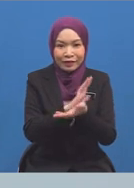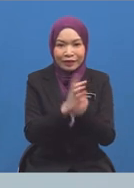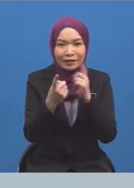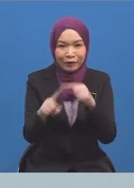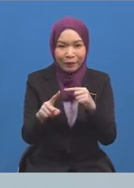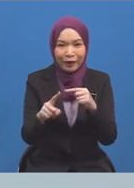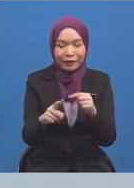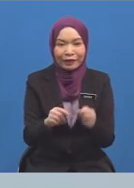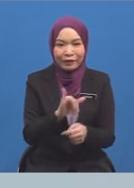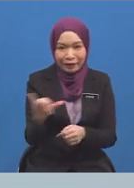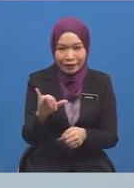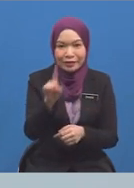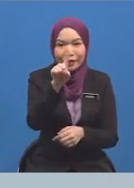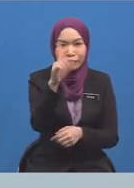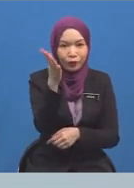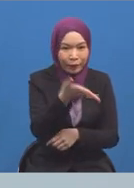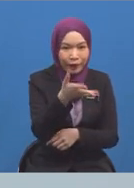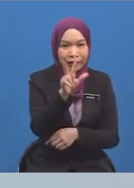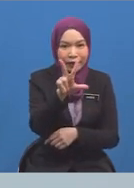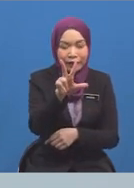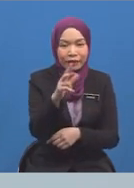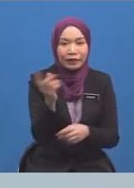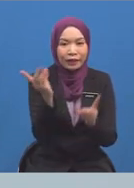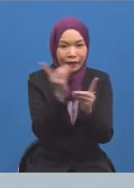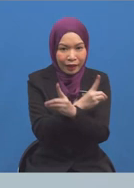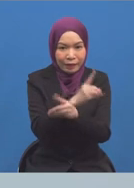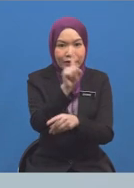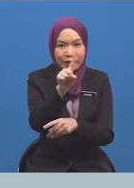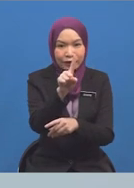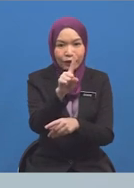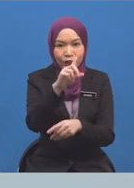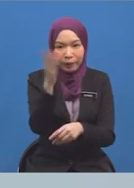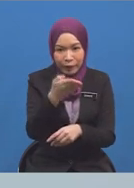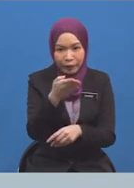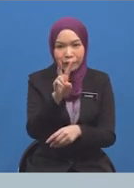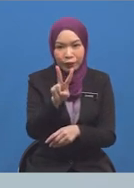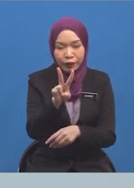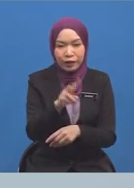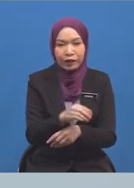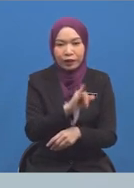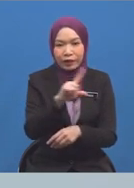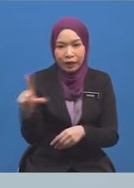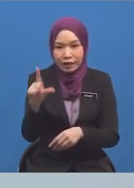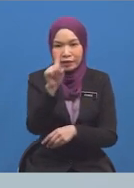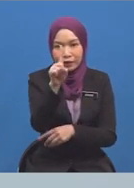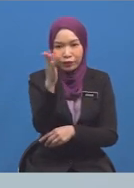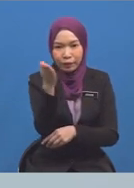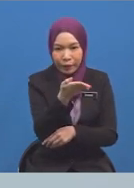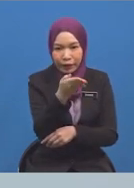satu per tiga dara satu berdua adalah 1/6